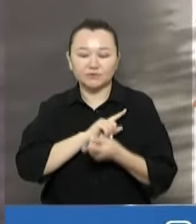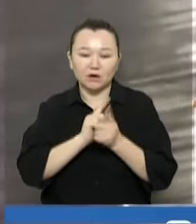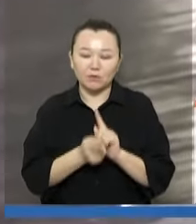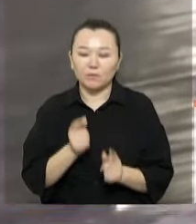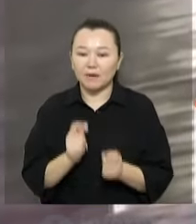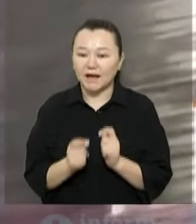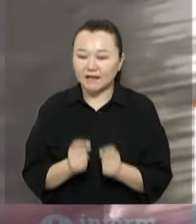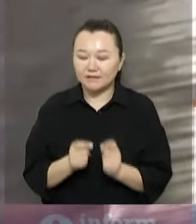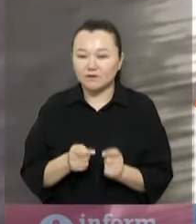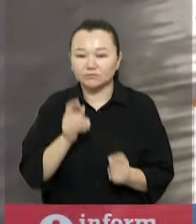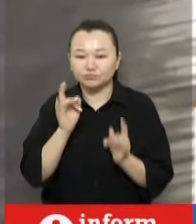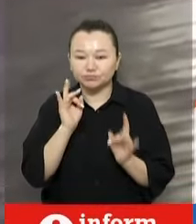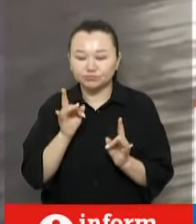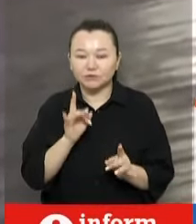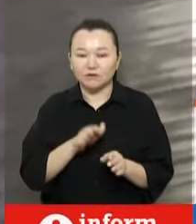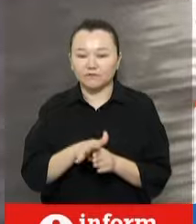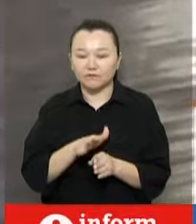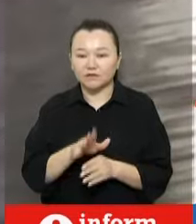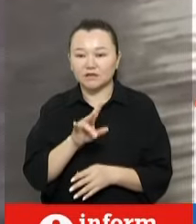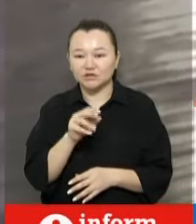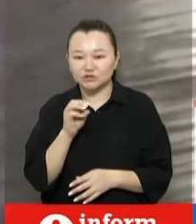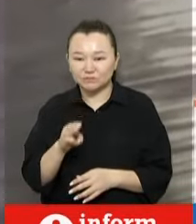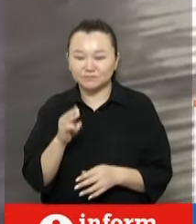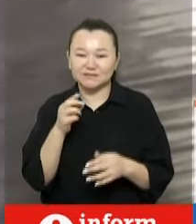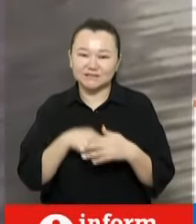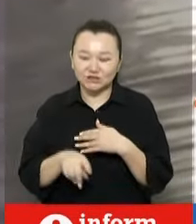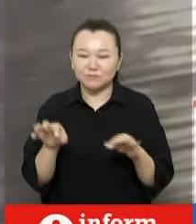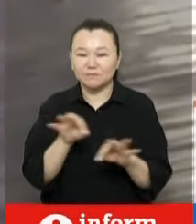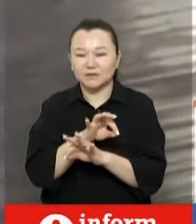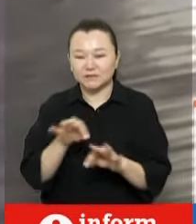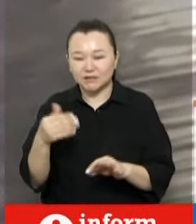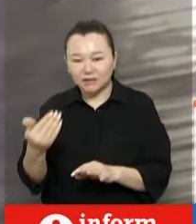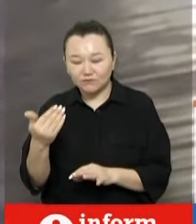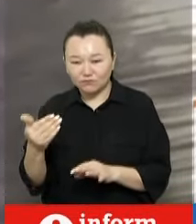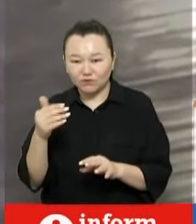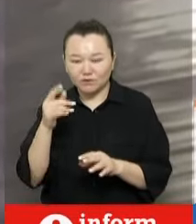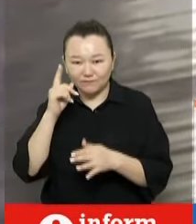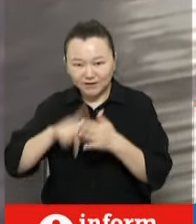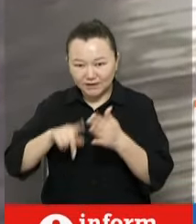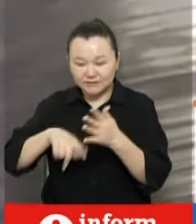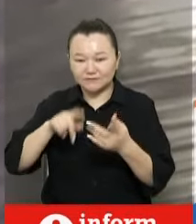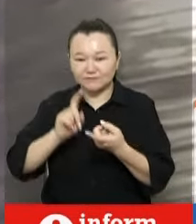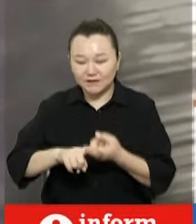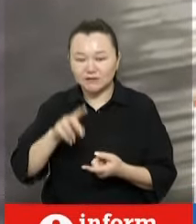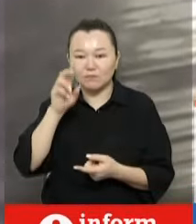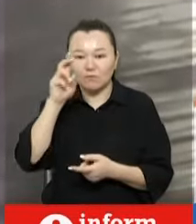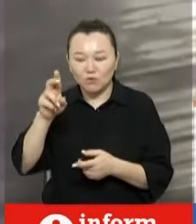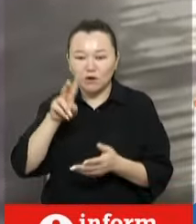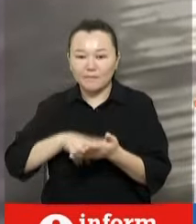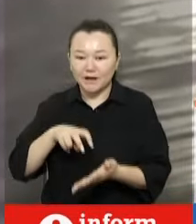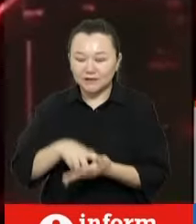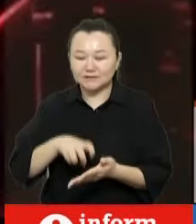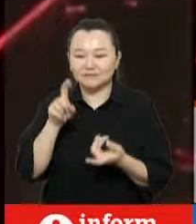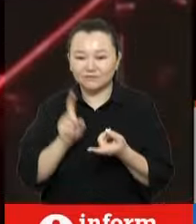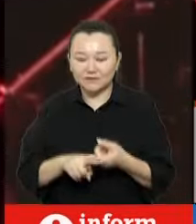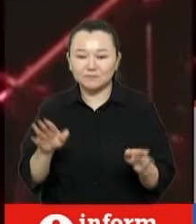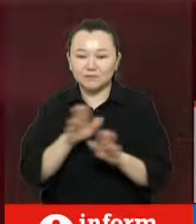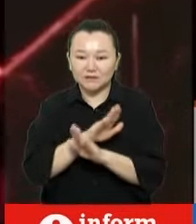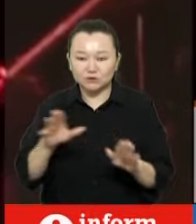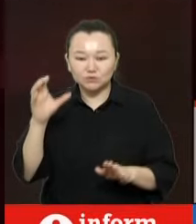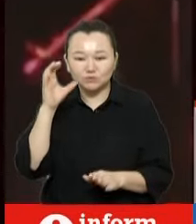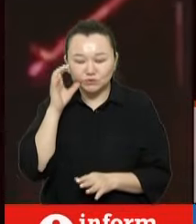барабанды даңғырлата отырып орындалатын нәшиттер, яғни діни өлеңдер, дастандар және Аллаға құлшылық етуді насихаттайтын әуендерді тыңдау